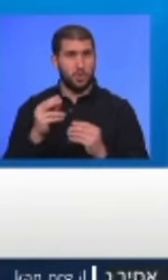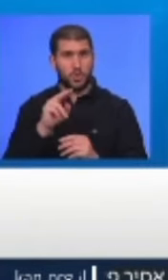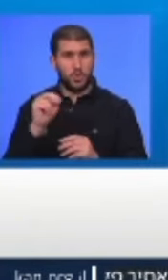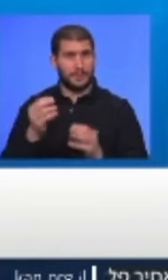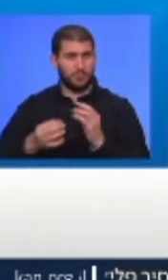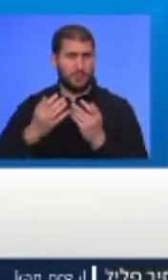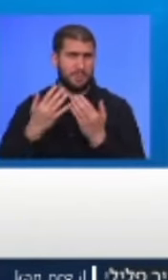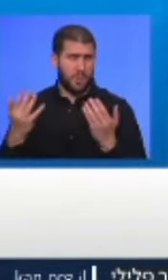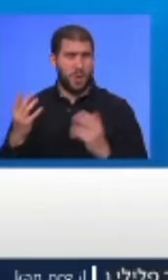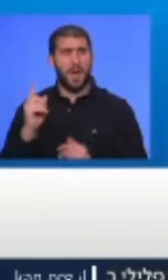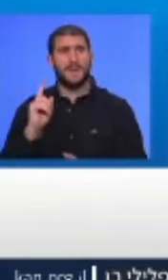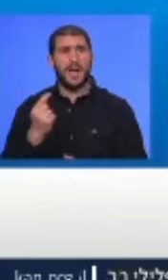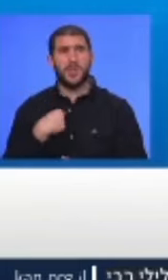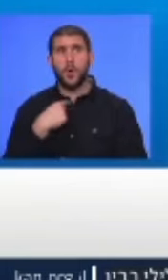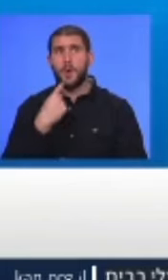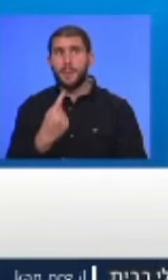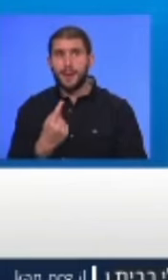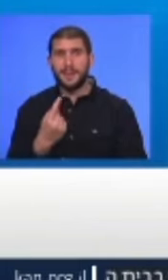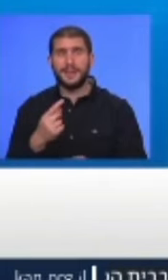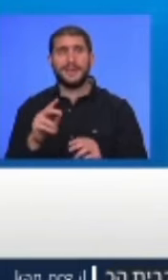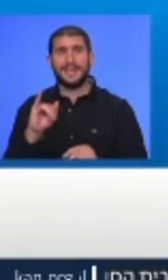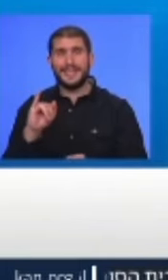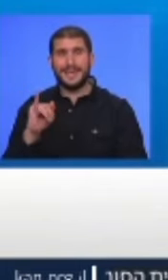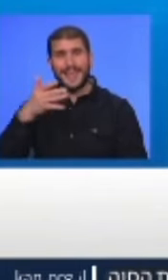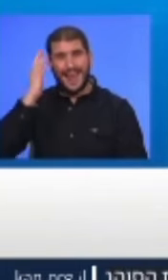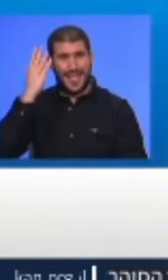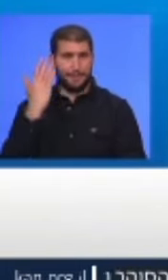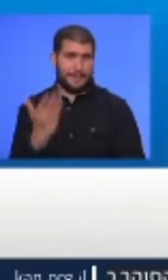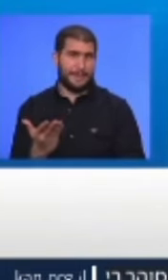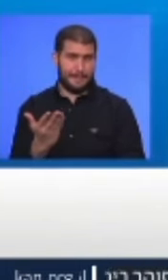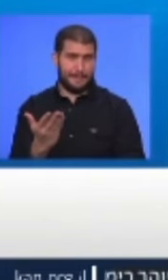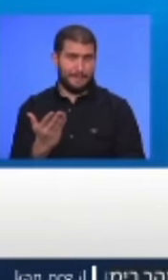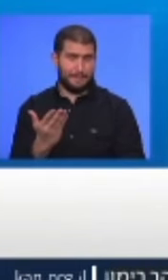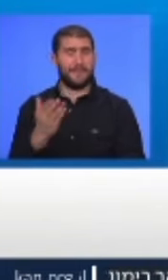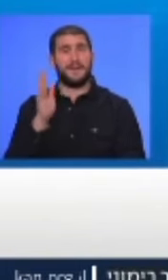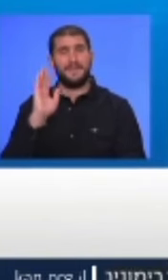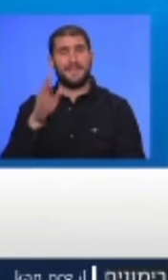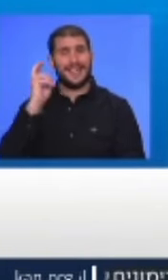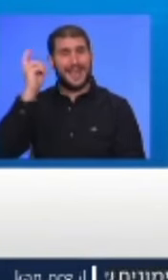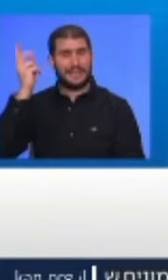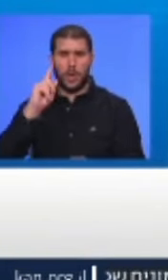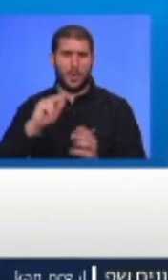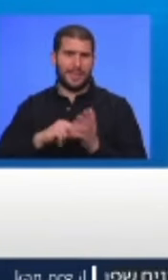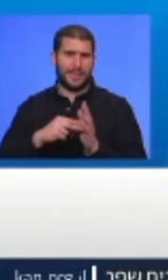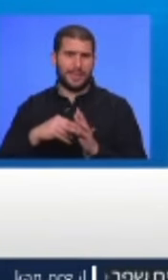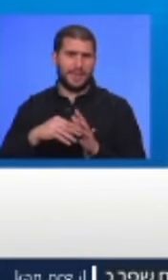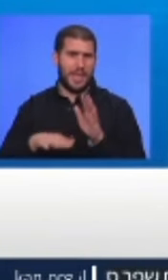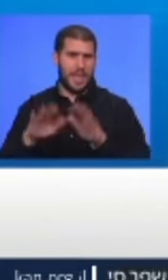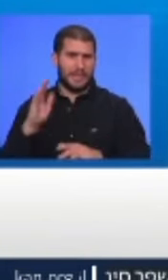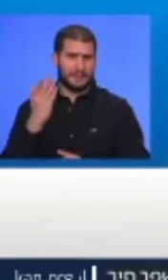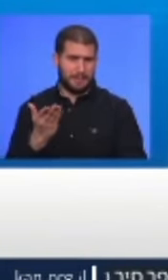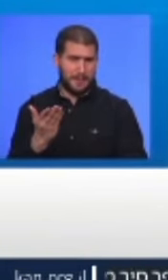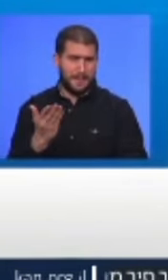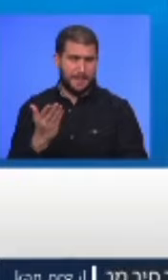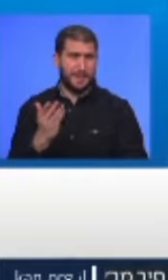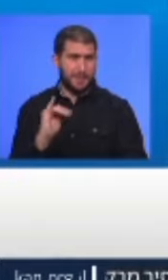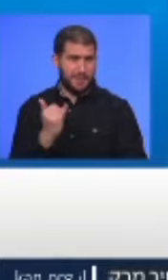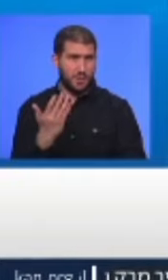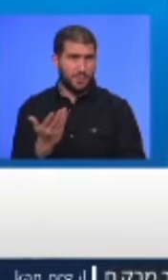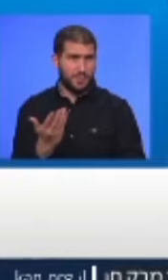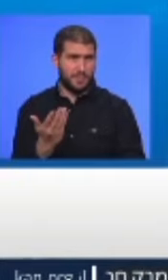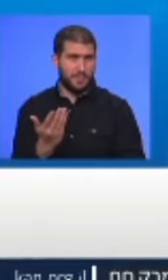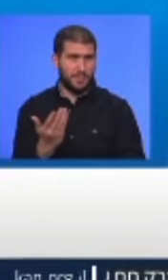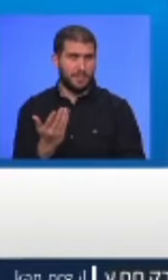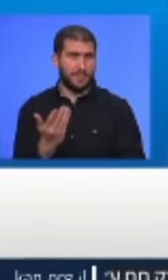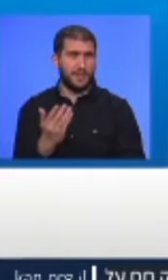ברור. אני אומרת, יאיר לפיד, וגנץ שלא תכנן להצביע ככה. נכון, יערה? מה זה לא